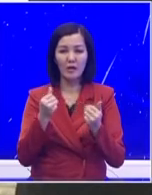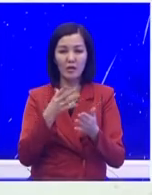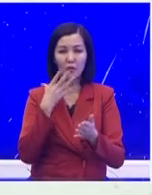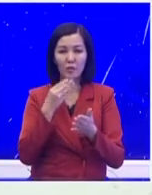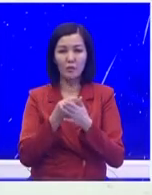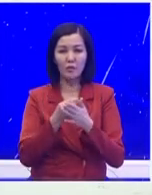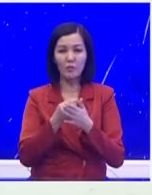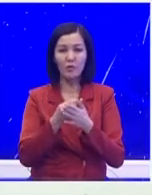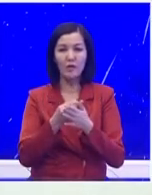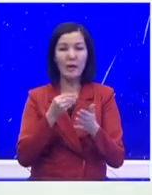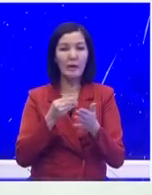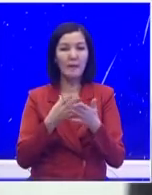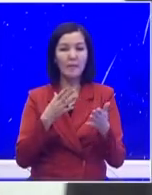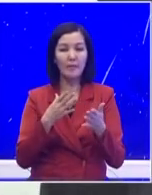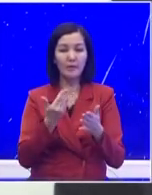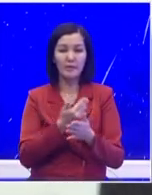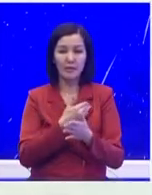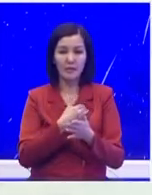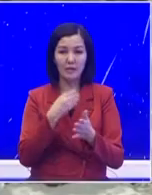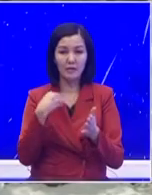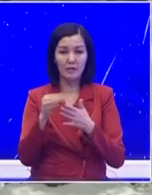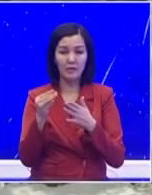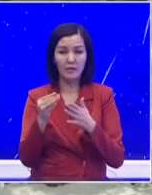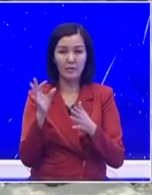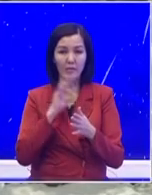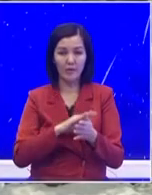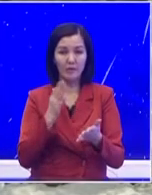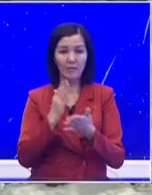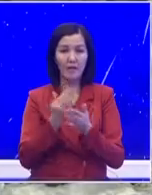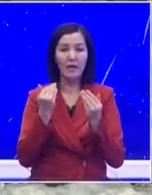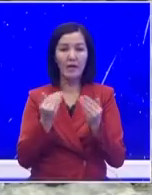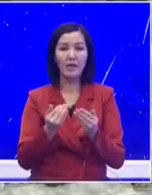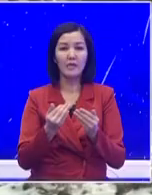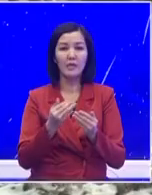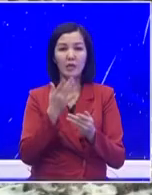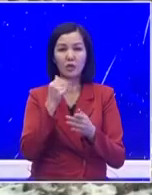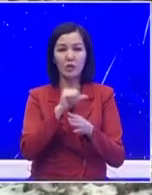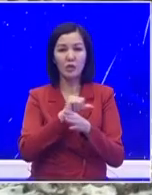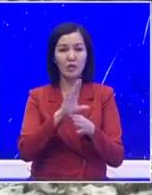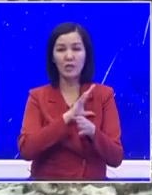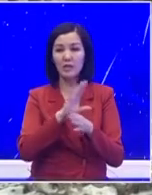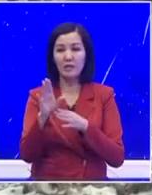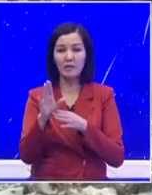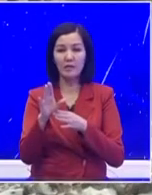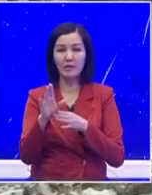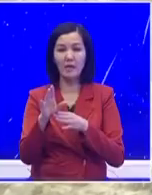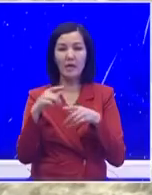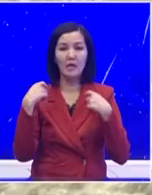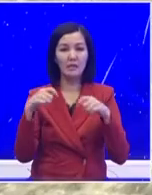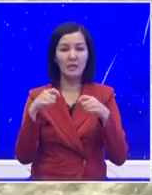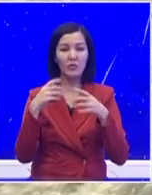құнына жеткізе сатқымыз келеді, дейді Мәжит Көлиев. Пікірінше, енді тірі мал шетелге шықпаса, ет сатумен айналысатын